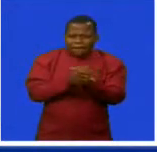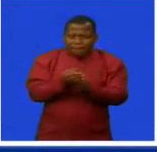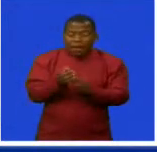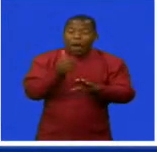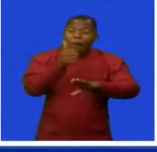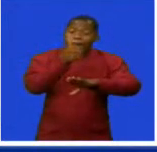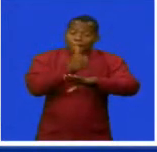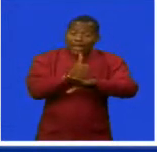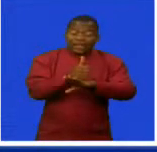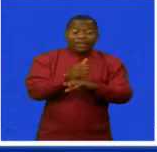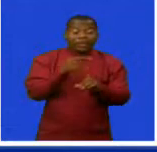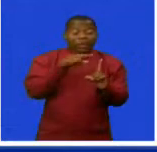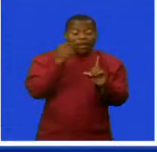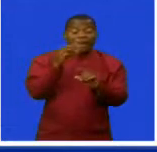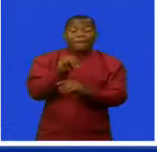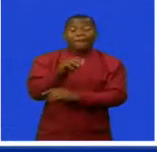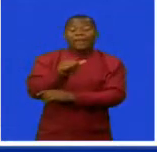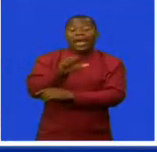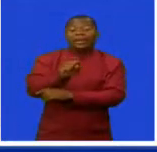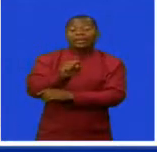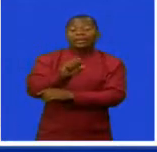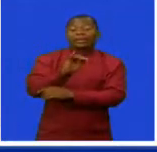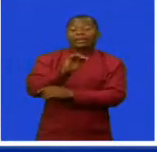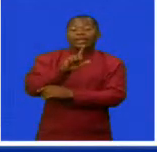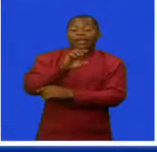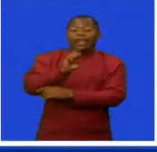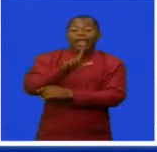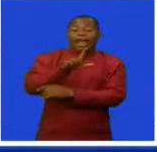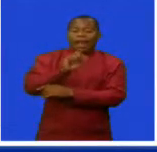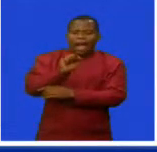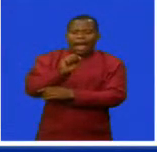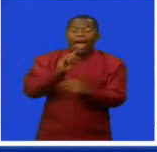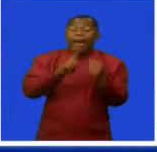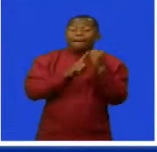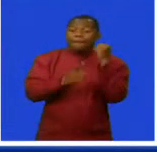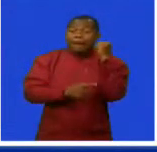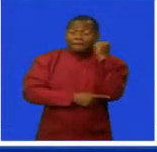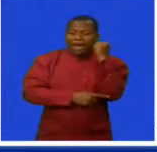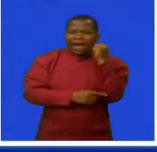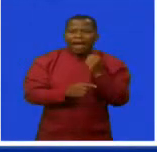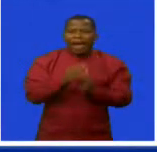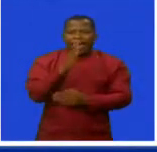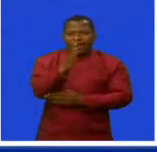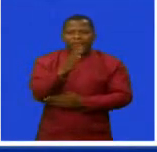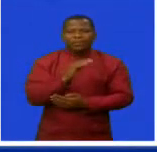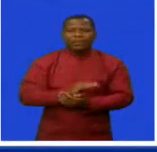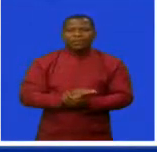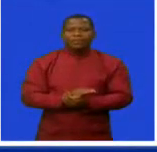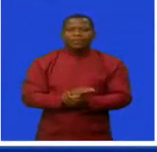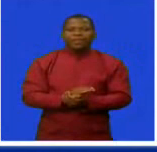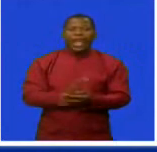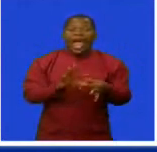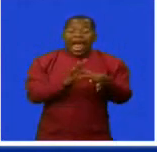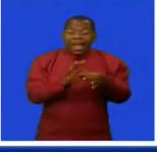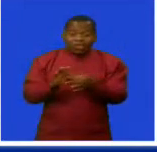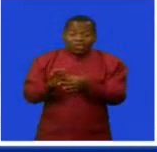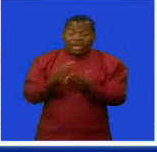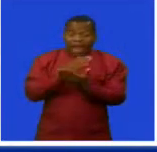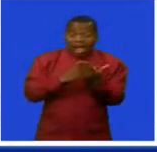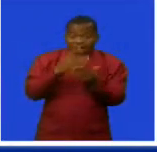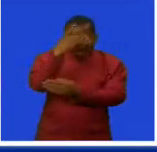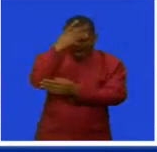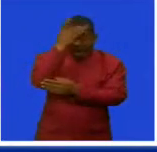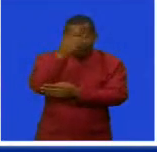letine enhloko ofisi yalelibandla. Libandla lelibutha umthelo yeSwatini Revenue Authority